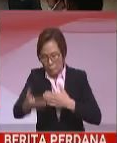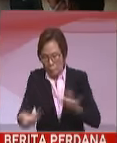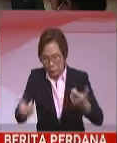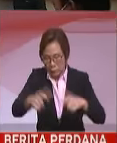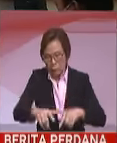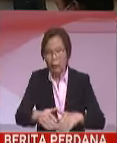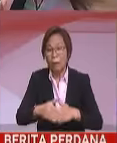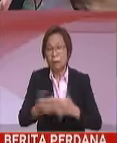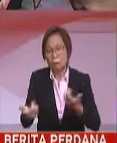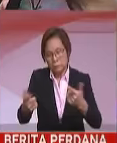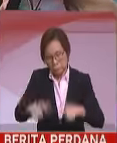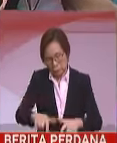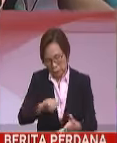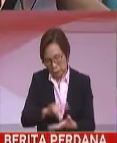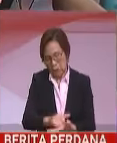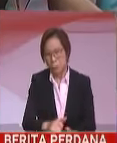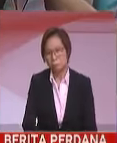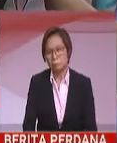ini.